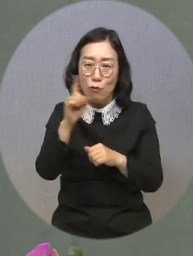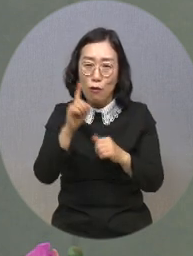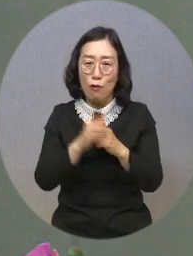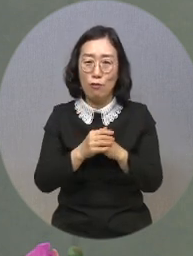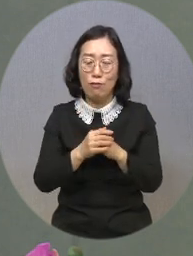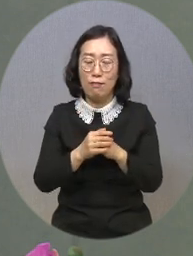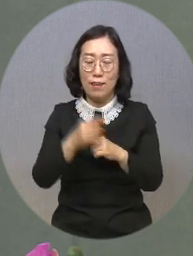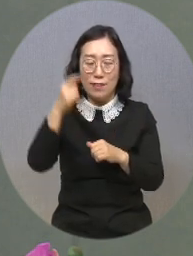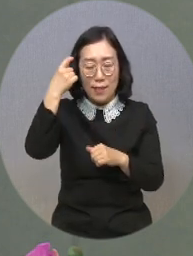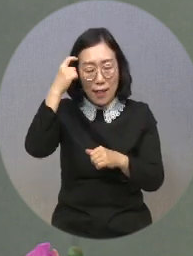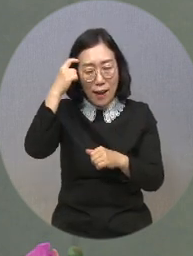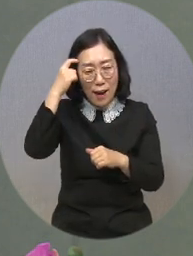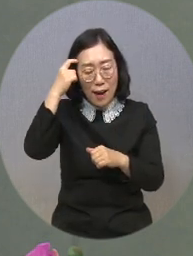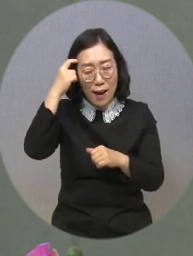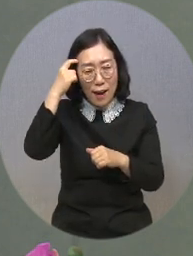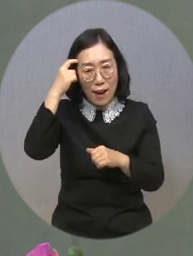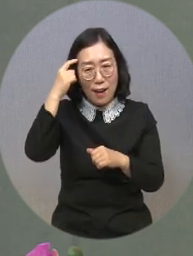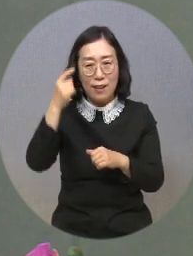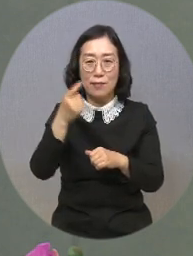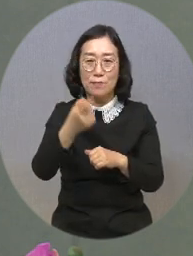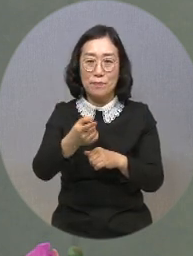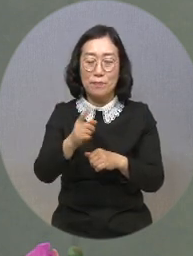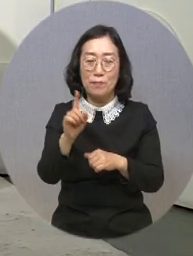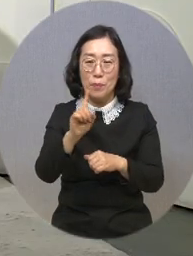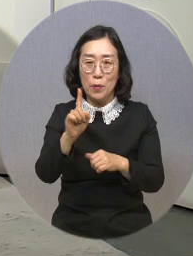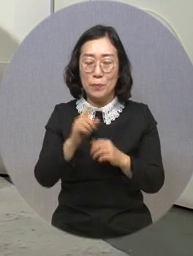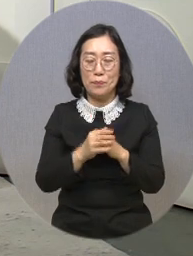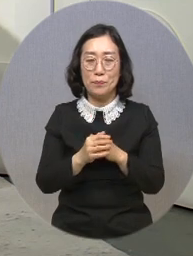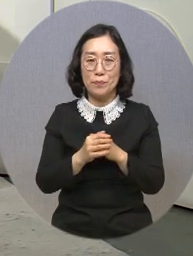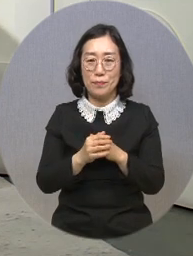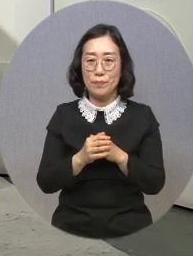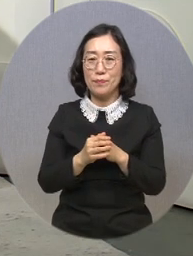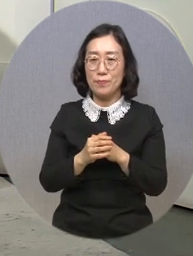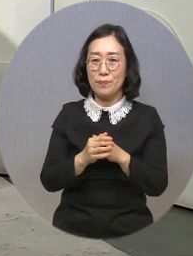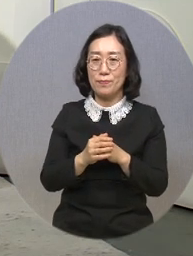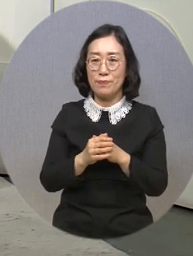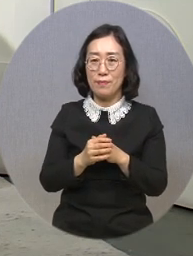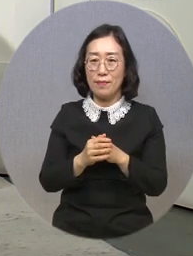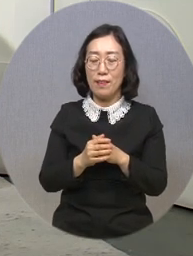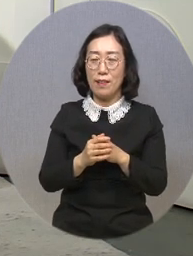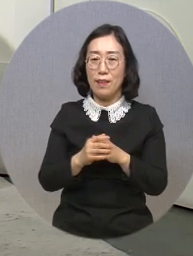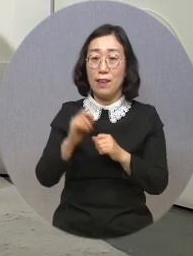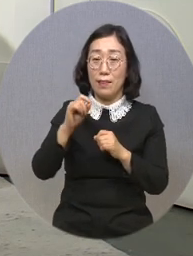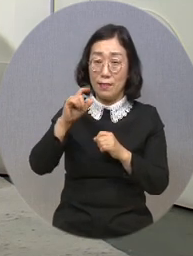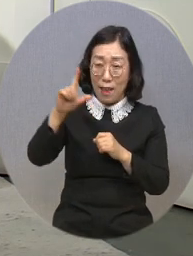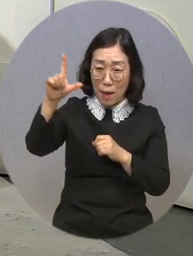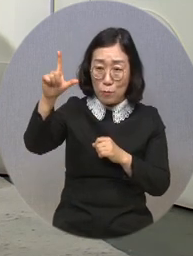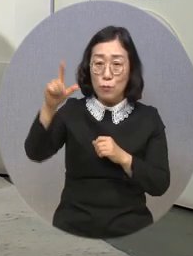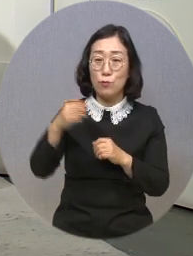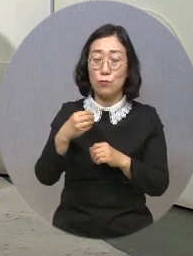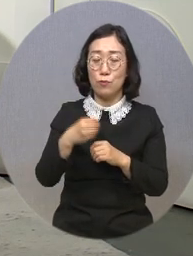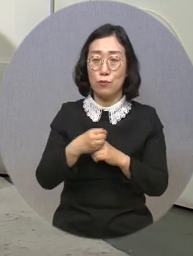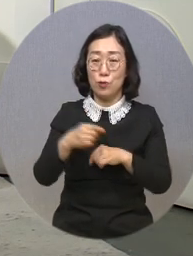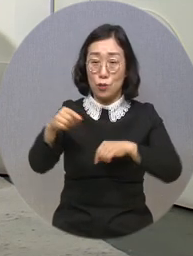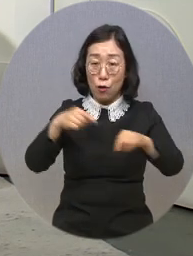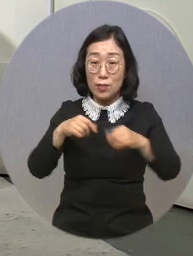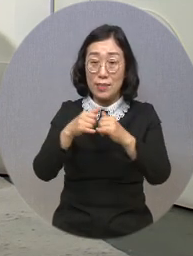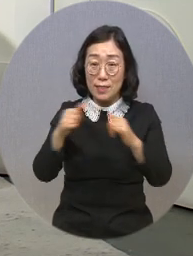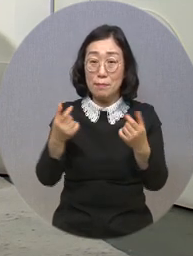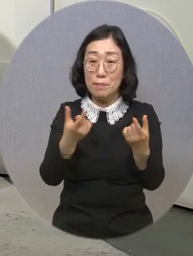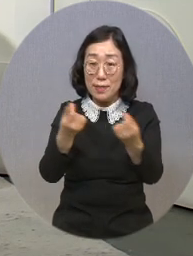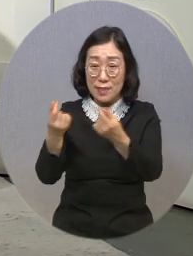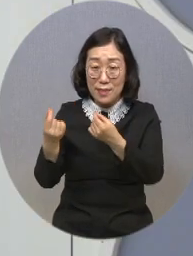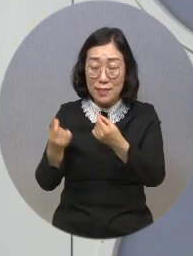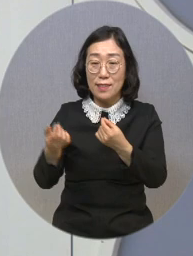철학과 신념으로 정치에 임했는지. 네, 뭐 대부분의 정치인들이 다 같을 거로